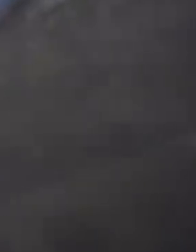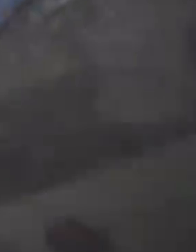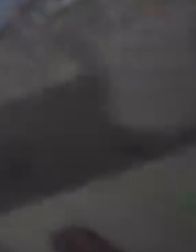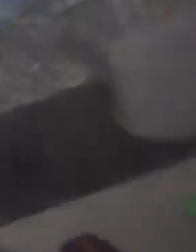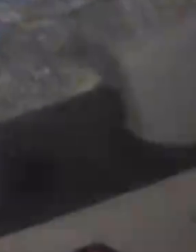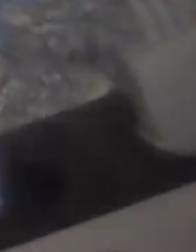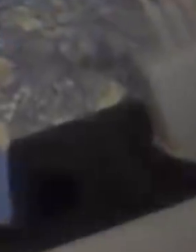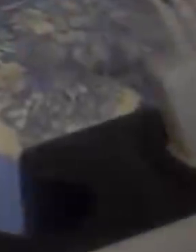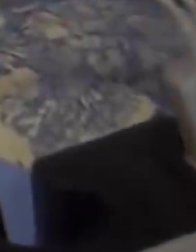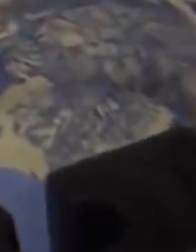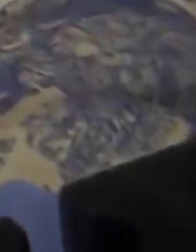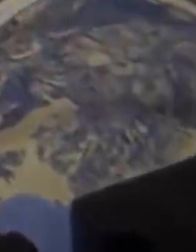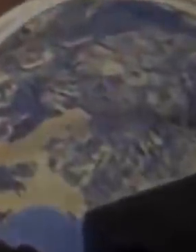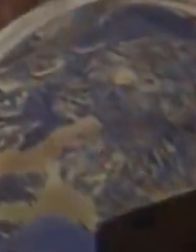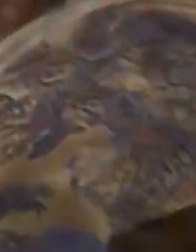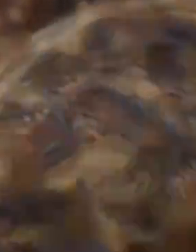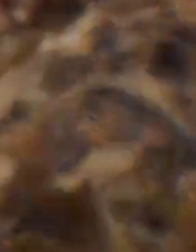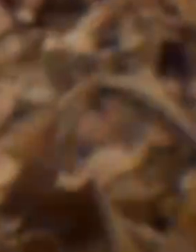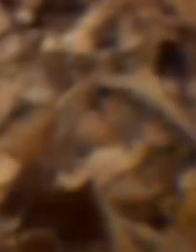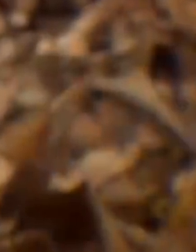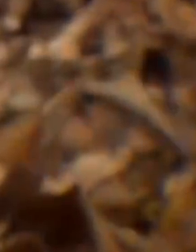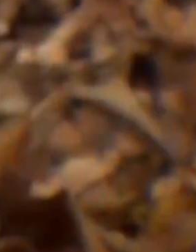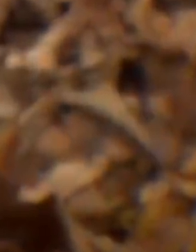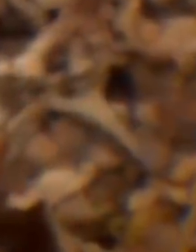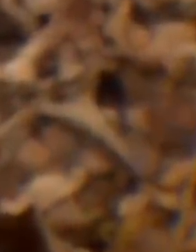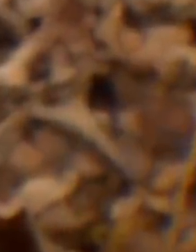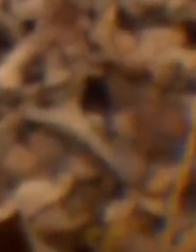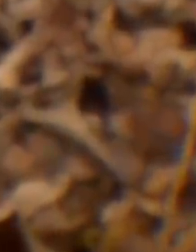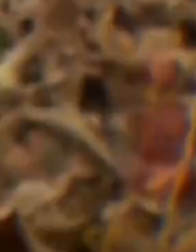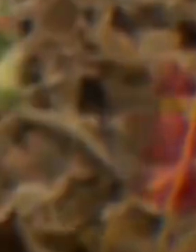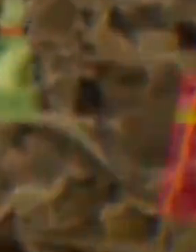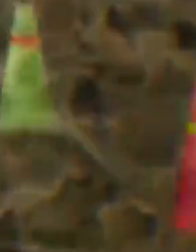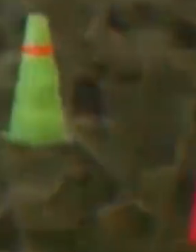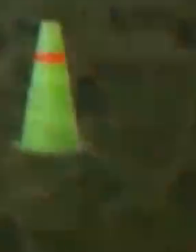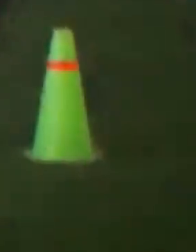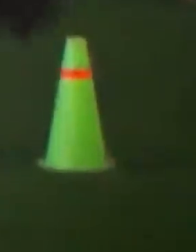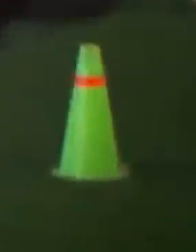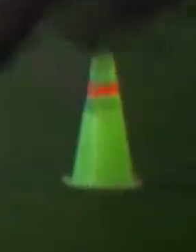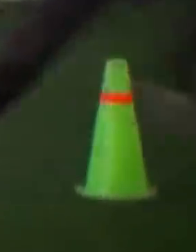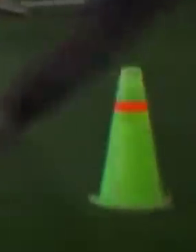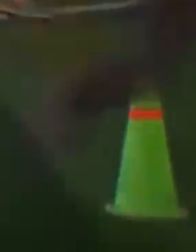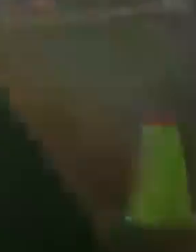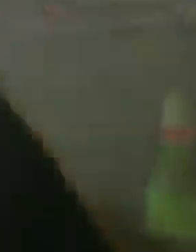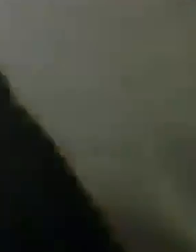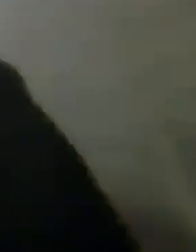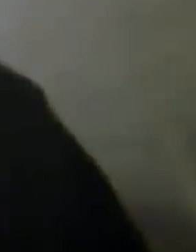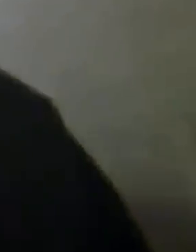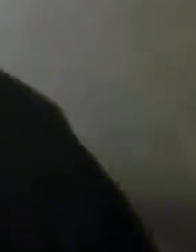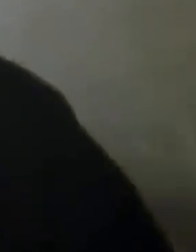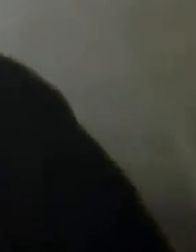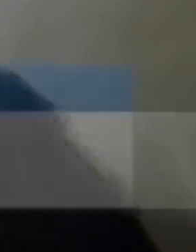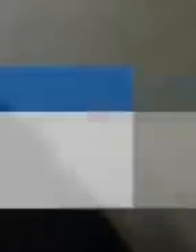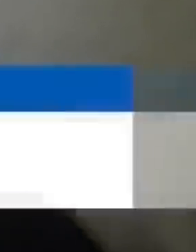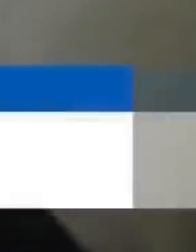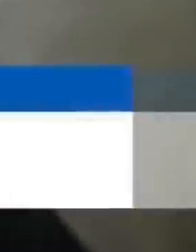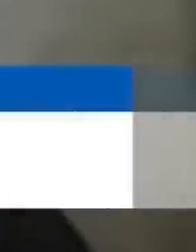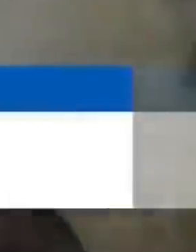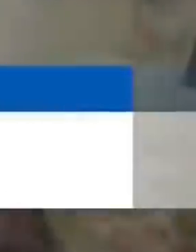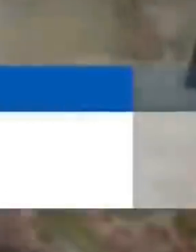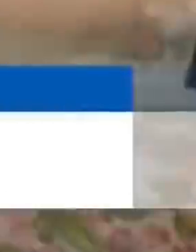대여섯 배나 빨리 늙어가는 원기. 하지만 어린이날 소원은 또래들만큼이나 솔직합니다. 다만 5월